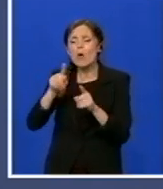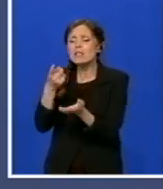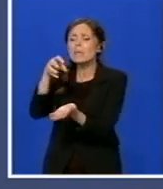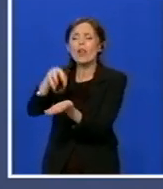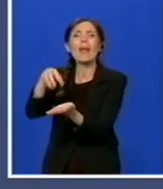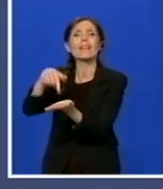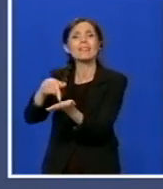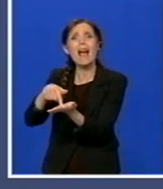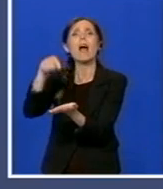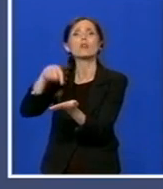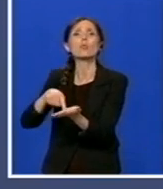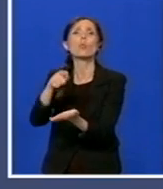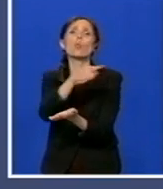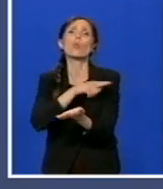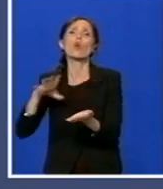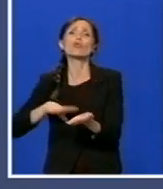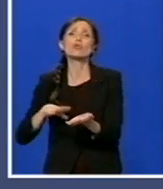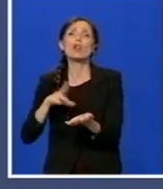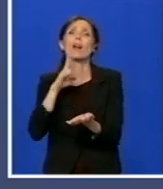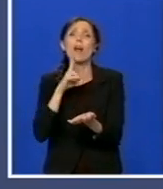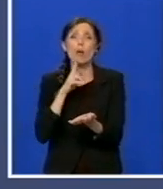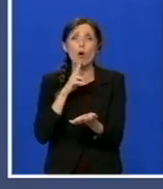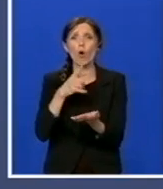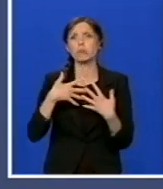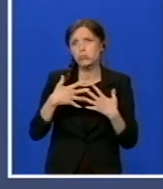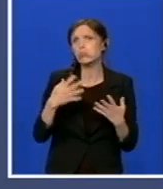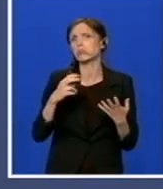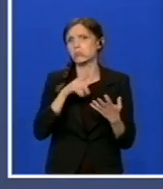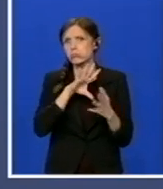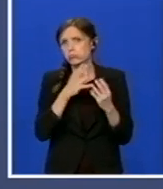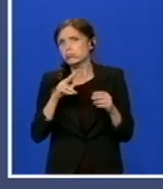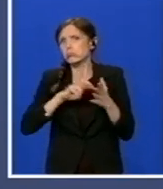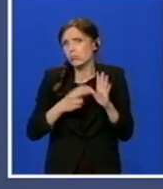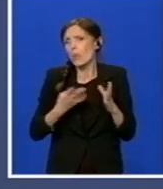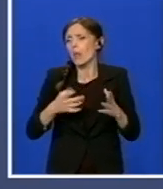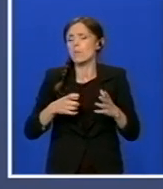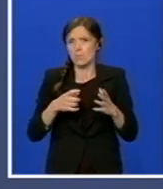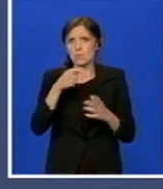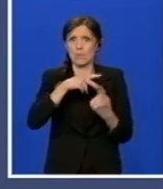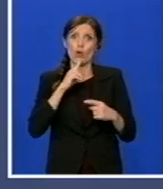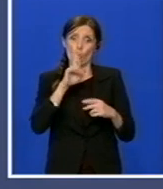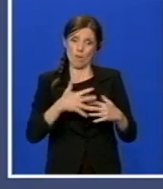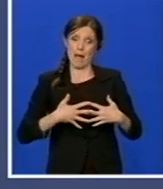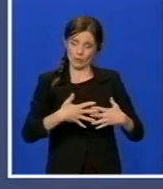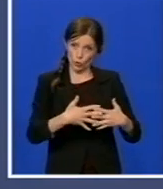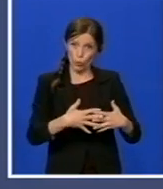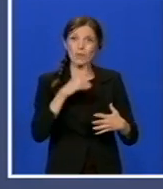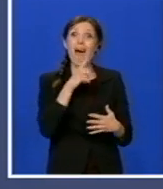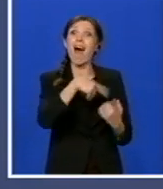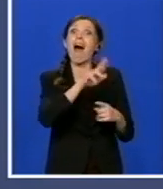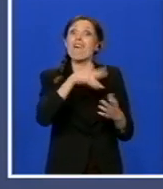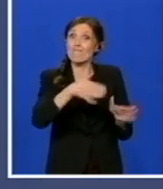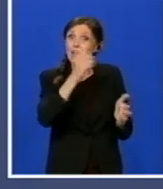hospitalizovane pacijentkinje koje su COVID pozitivne, a koje su gravidne, odnosno koje